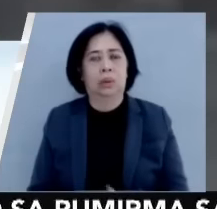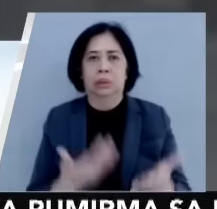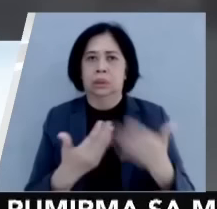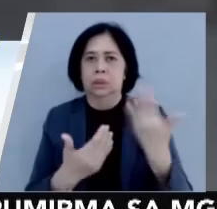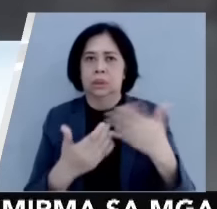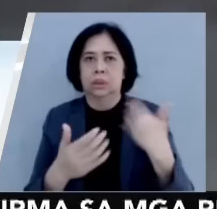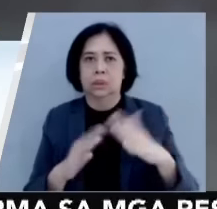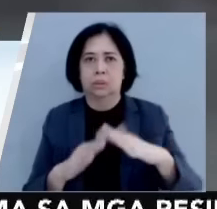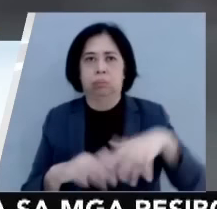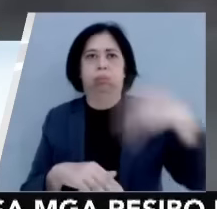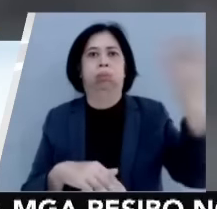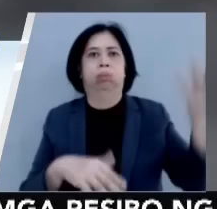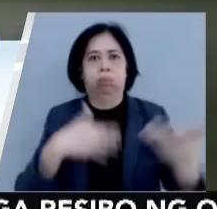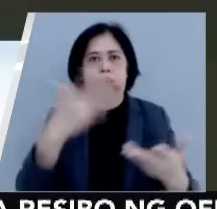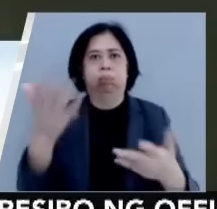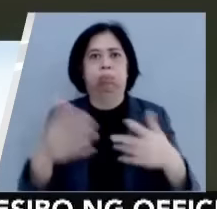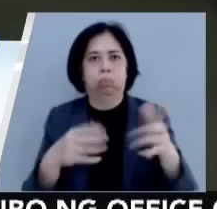sa kalsada.